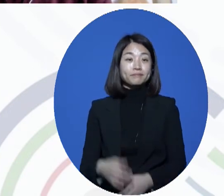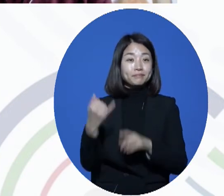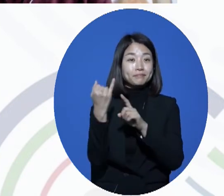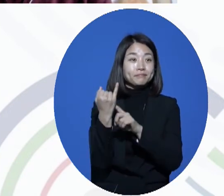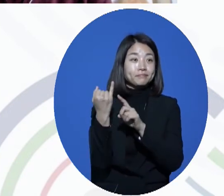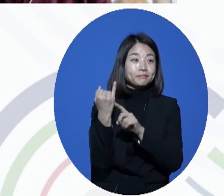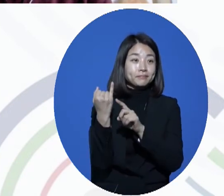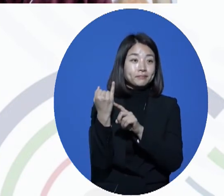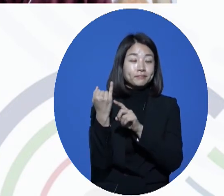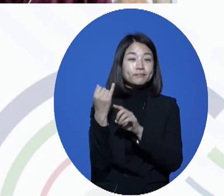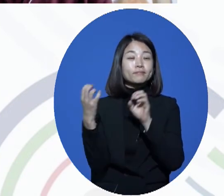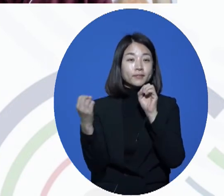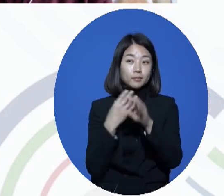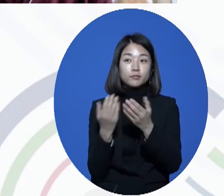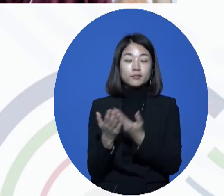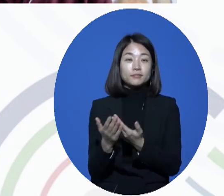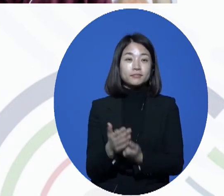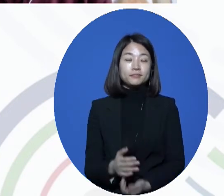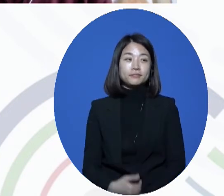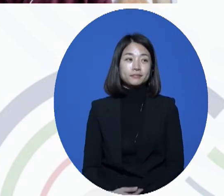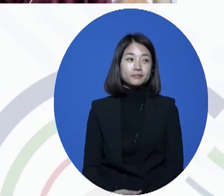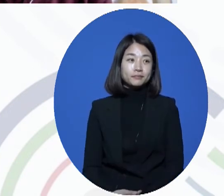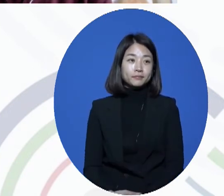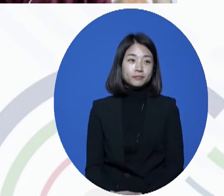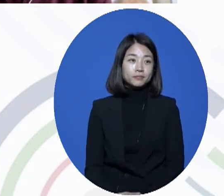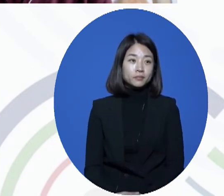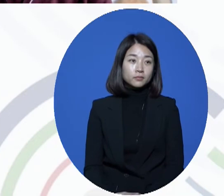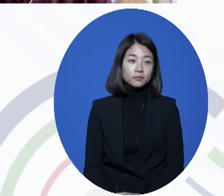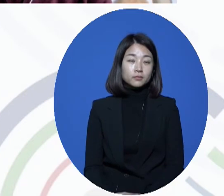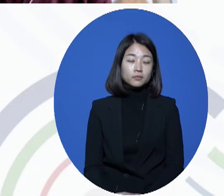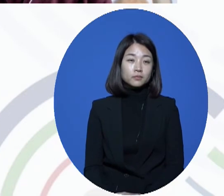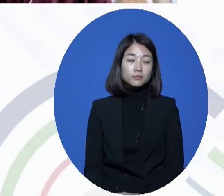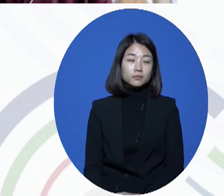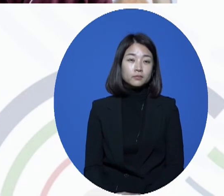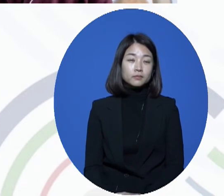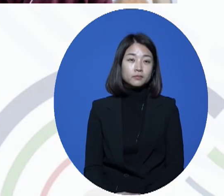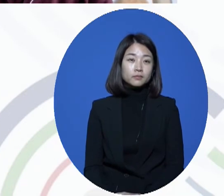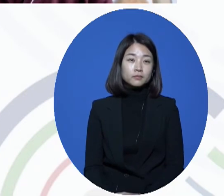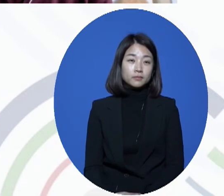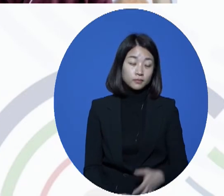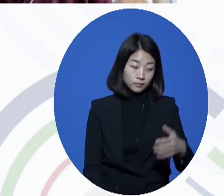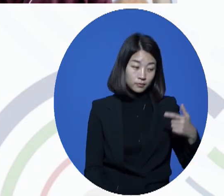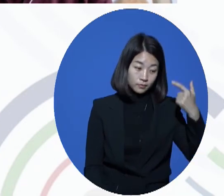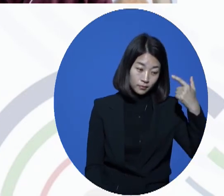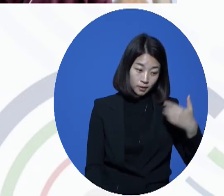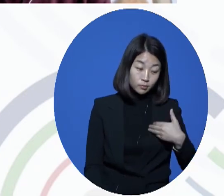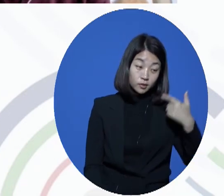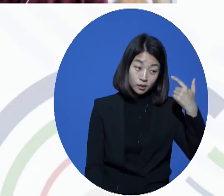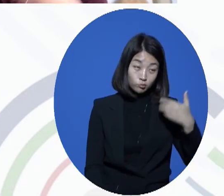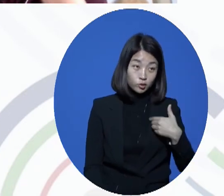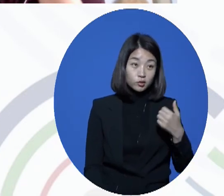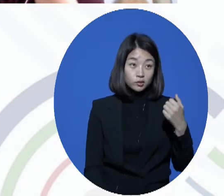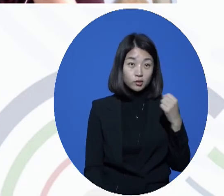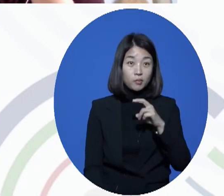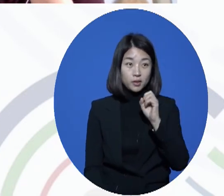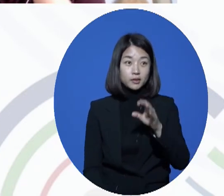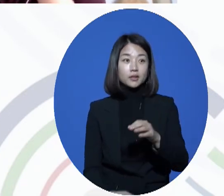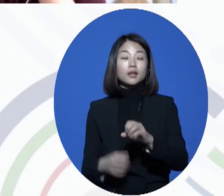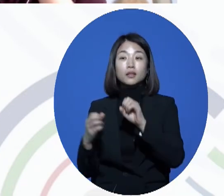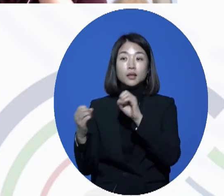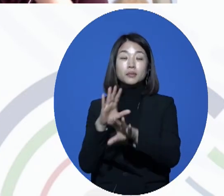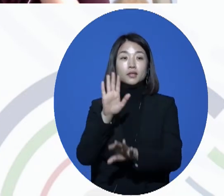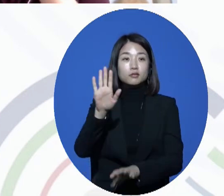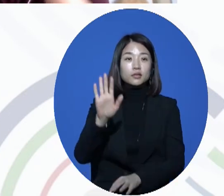시릭 밀로바노님께서 대답해 주시면 감사하겠고요. 계속 질문에 대한 걸 제가 말씀드리고